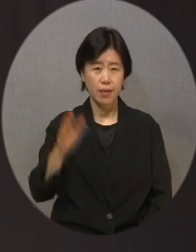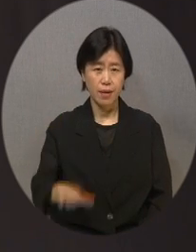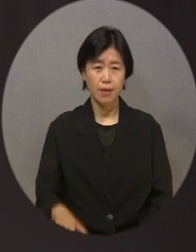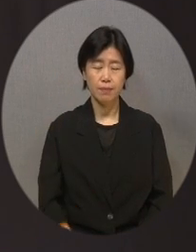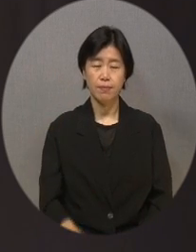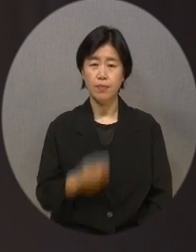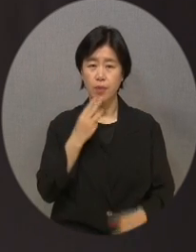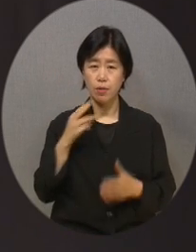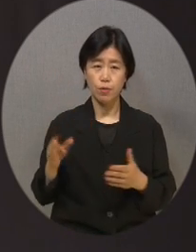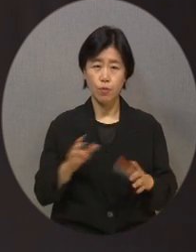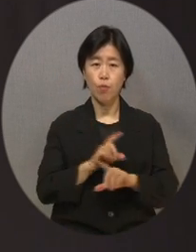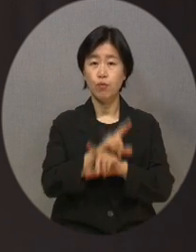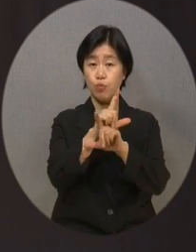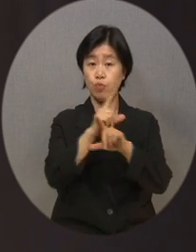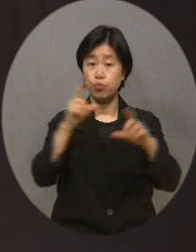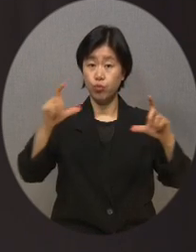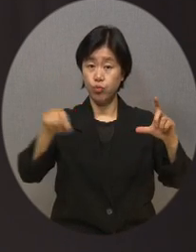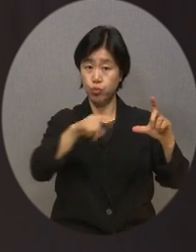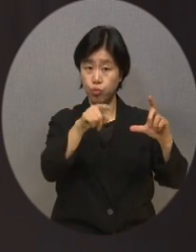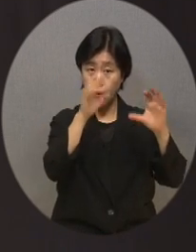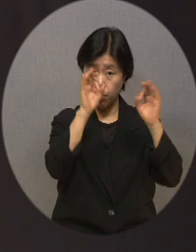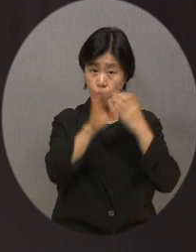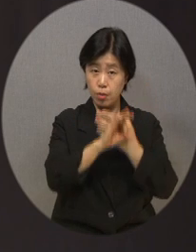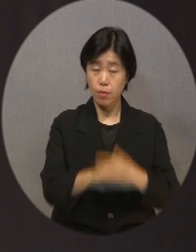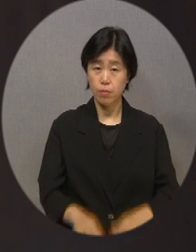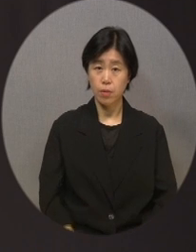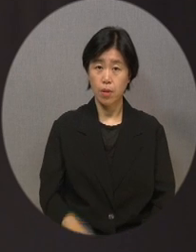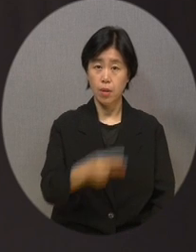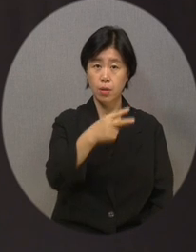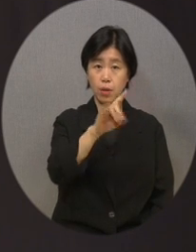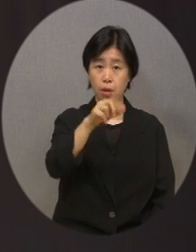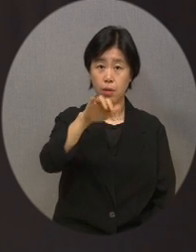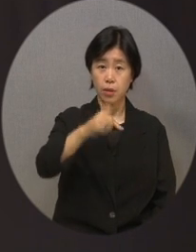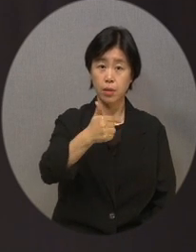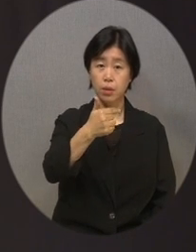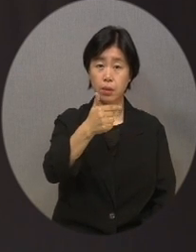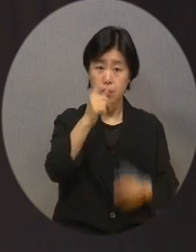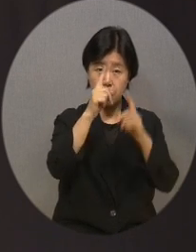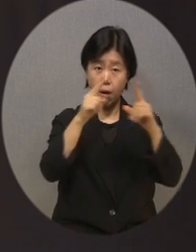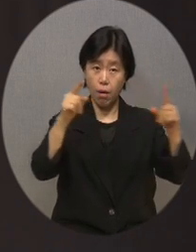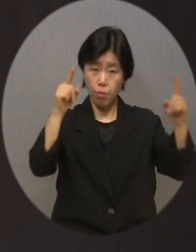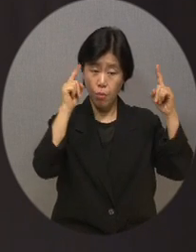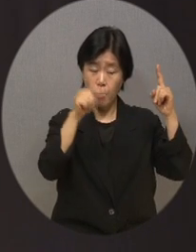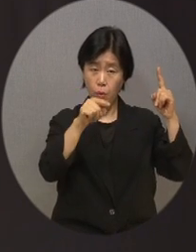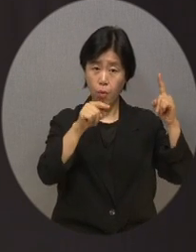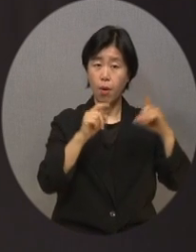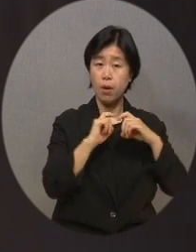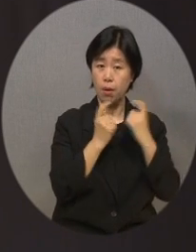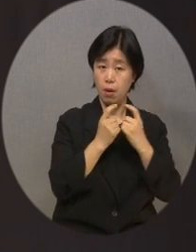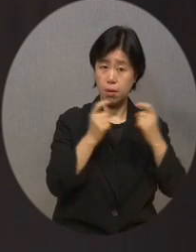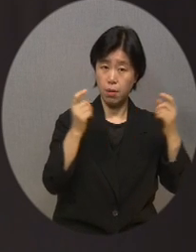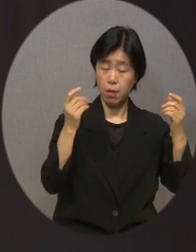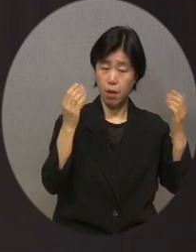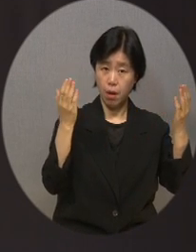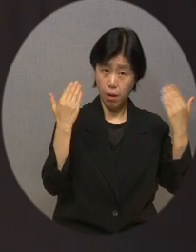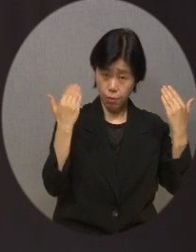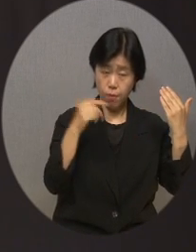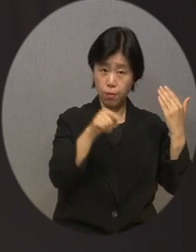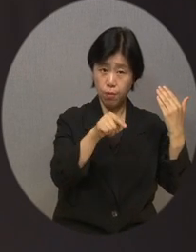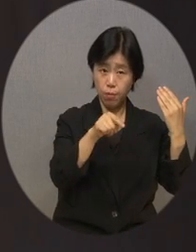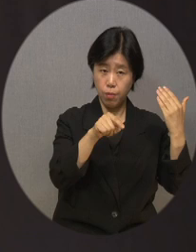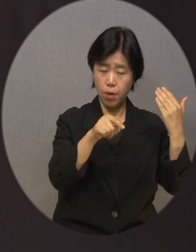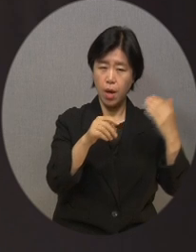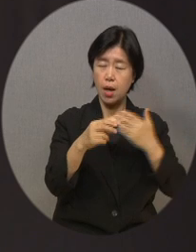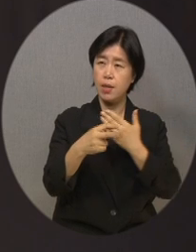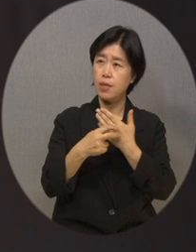북부의 한정에서 보면 다른 것도 아니고 대진대학이라는 사립단체에서 신청을 했어요. 오래전부터. 그리고